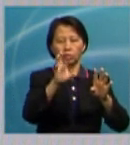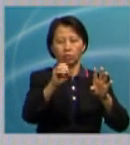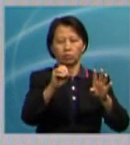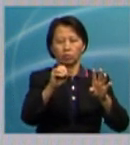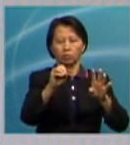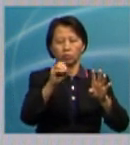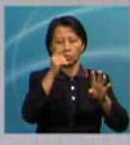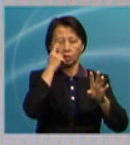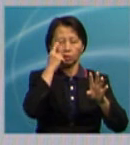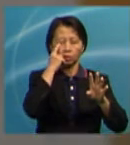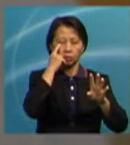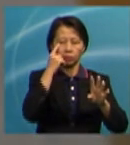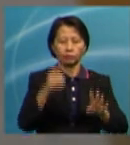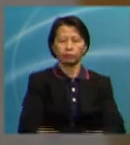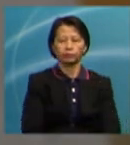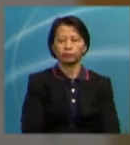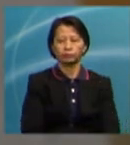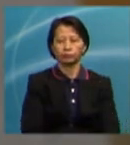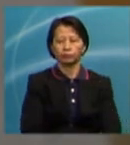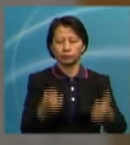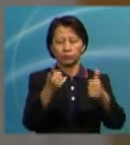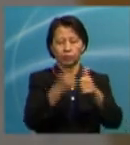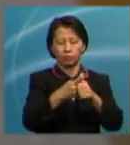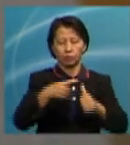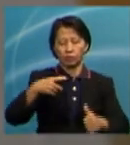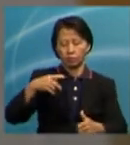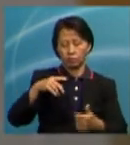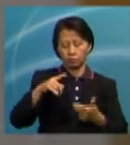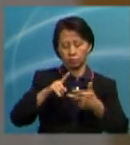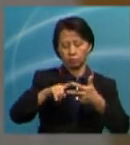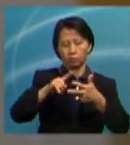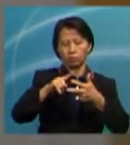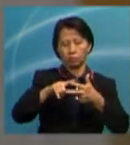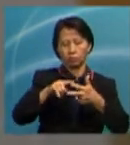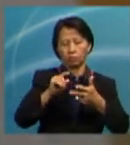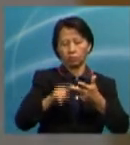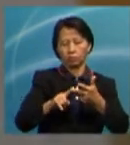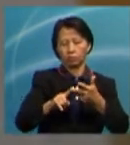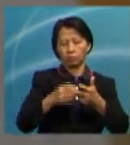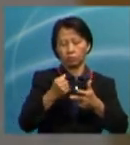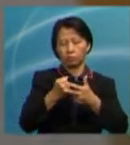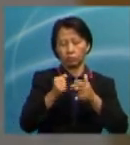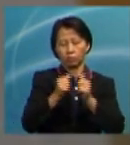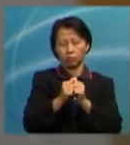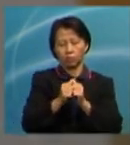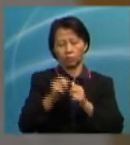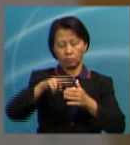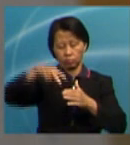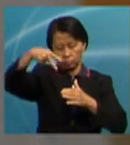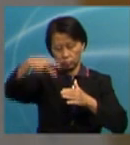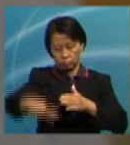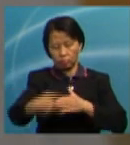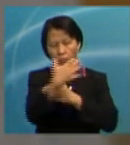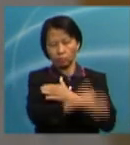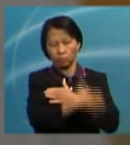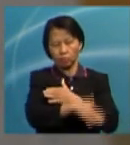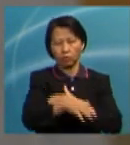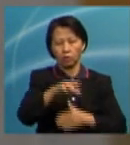412.90 mata terdahulu pandalela meraih Gangsa bersama-sama seorang lagi penerjun